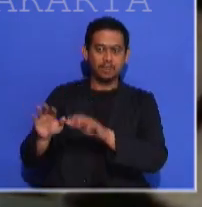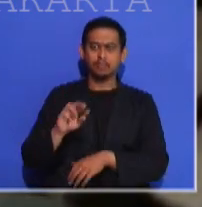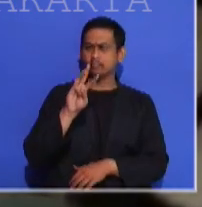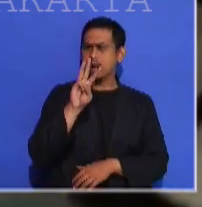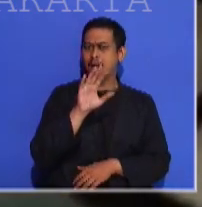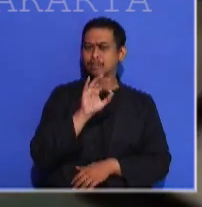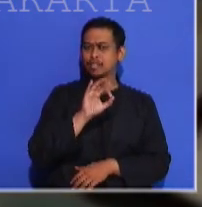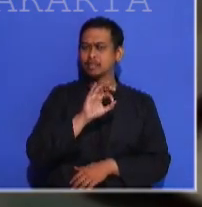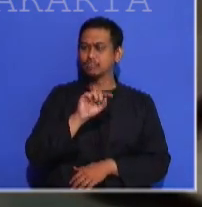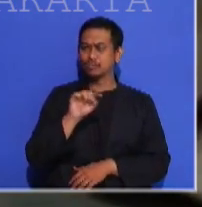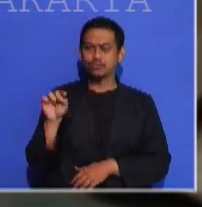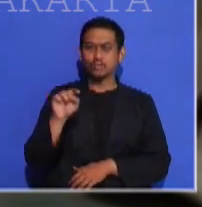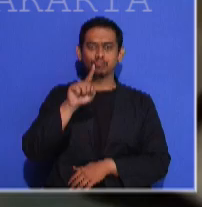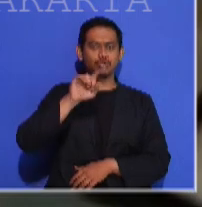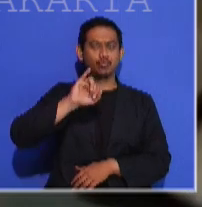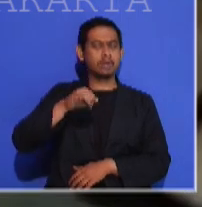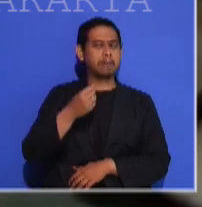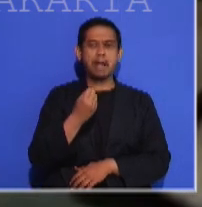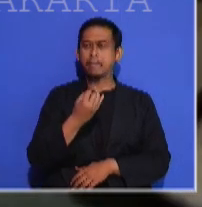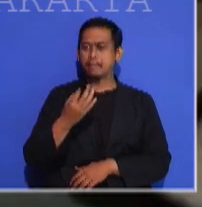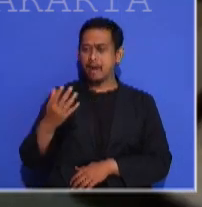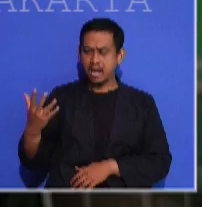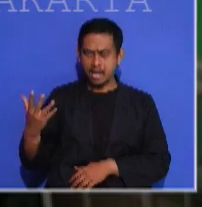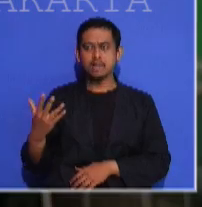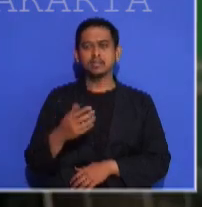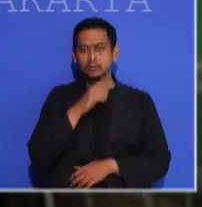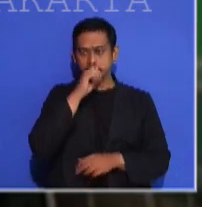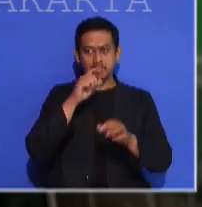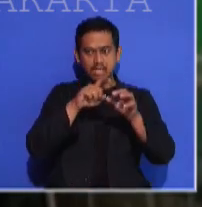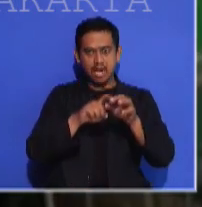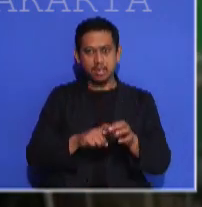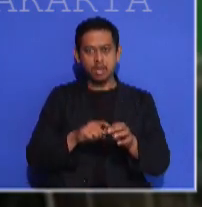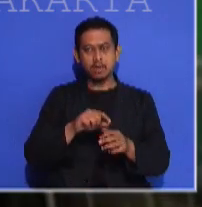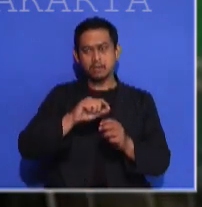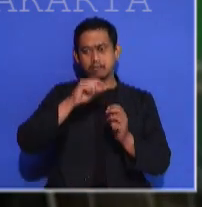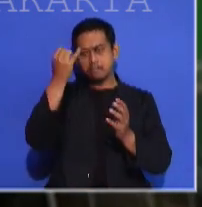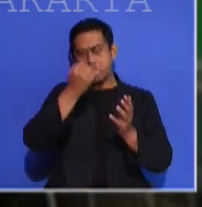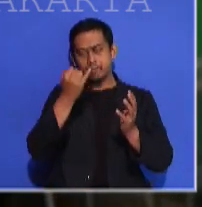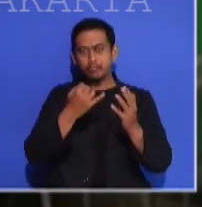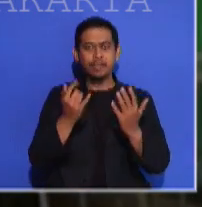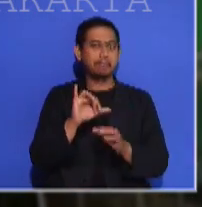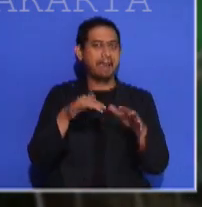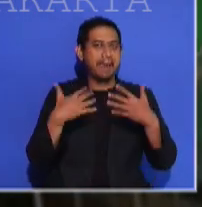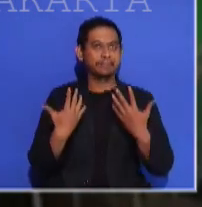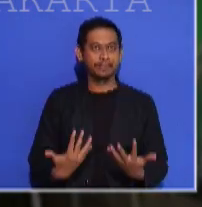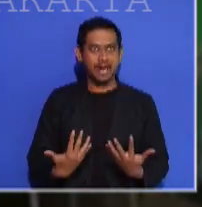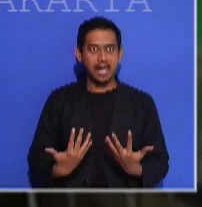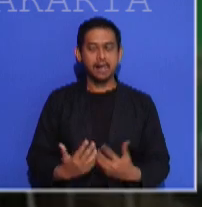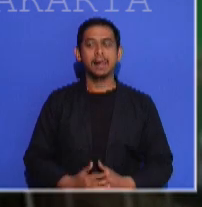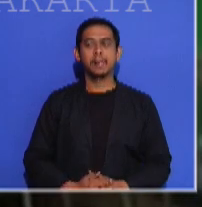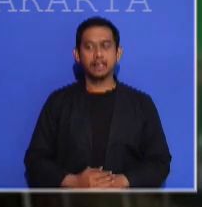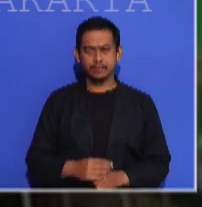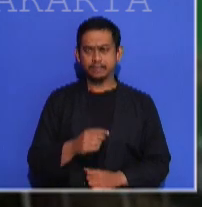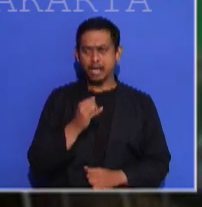yutanan rupiah gumantung kalian cakrik lan jejang keping. Nggih, enten kurangi sekedhik namun ini